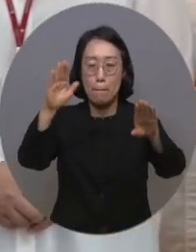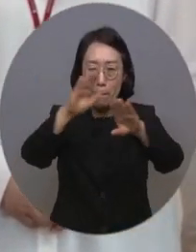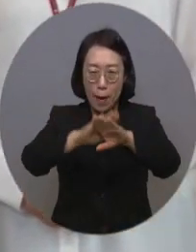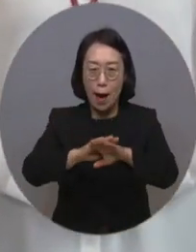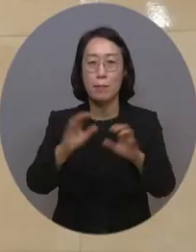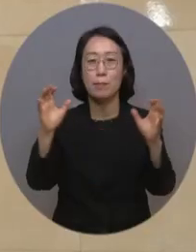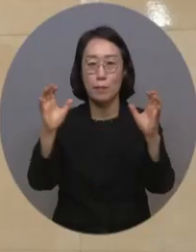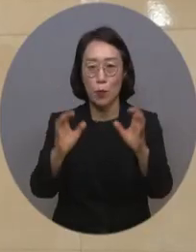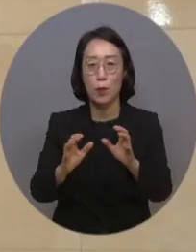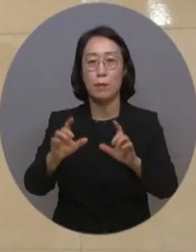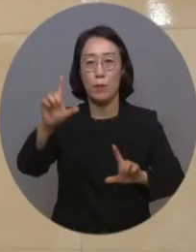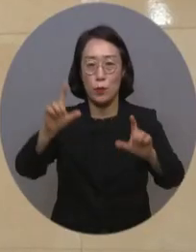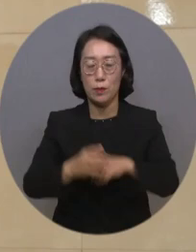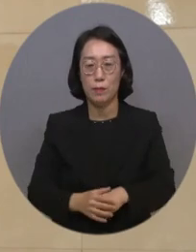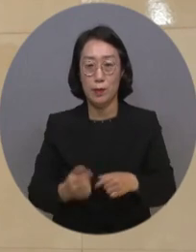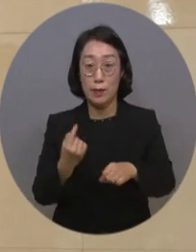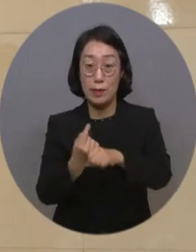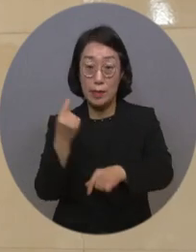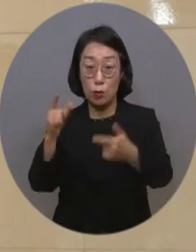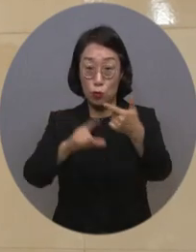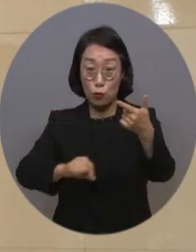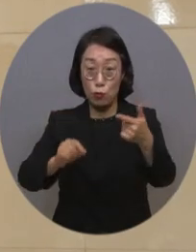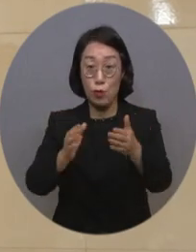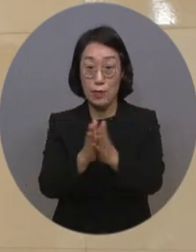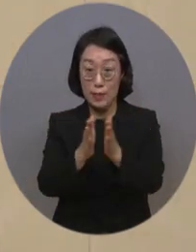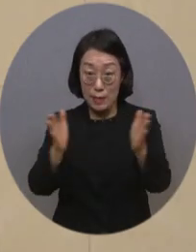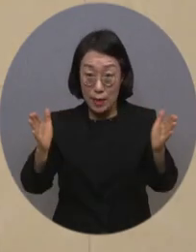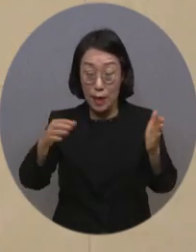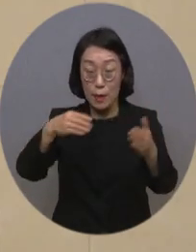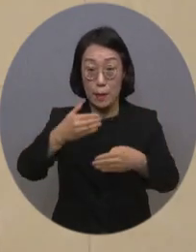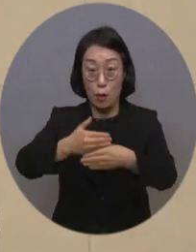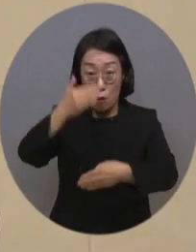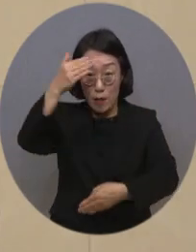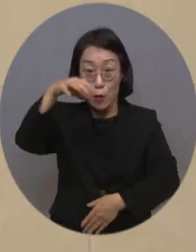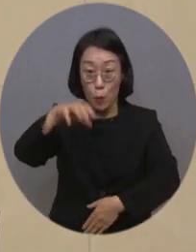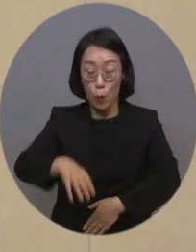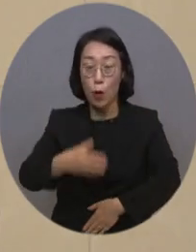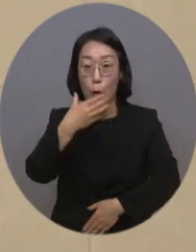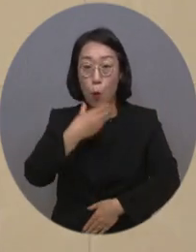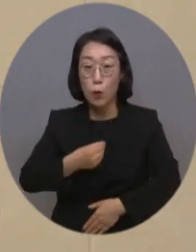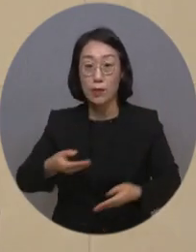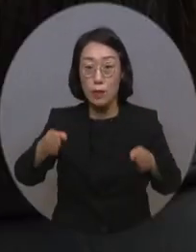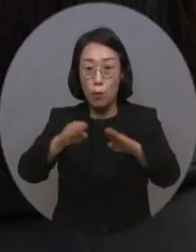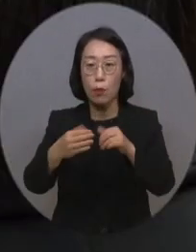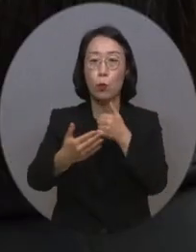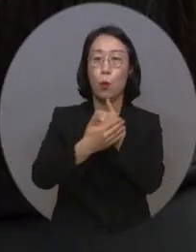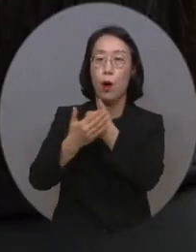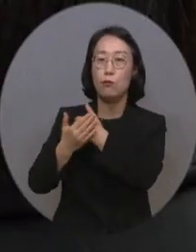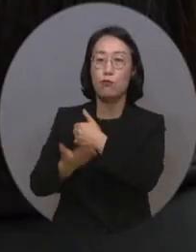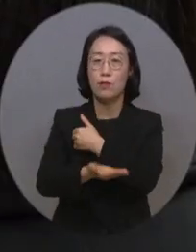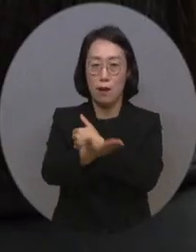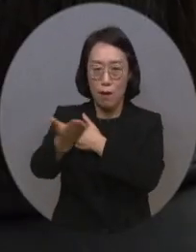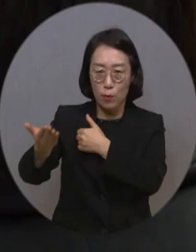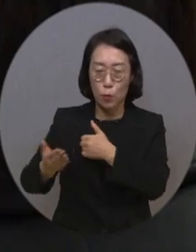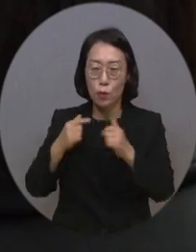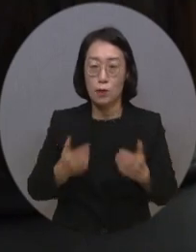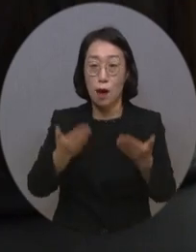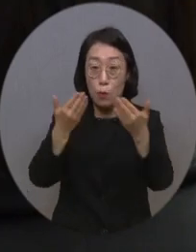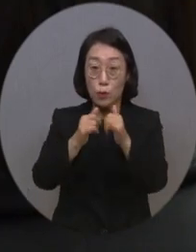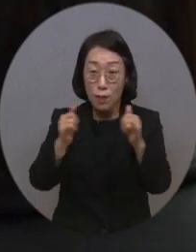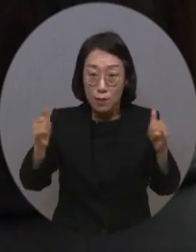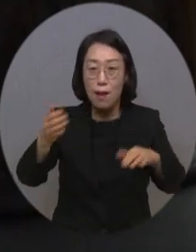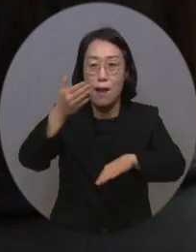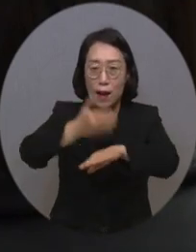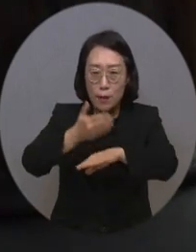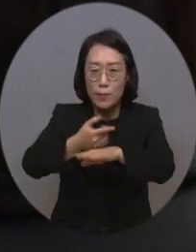열렸습니다. 작년 6월에 개관한 원주 양업토마스 장애인 종합복지관에 후원한 후원자들과 자원봉사자들에게